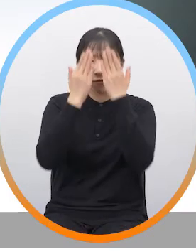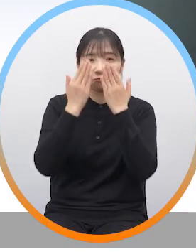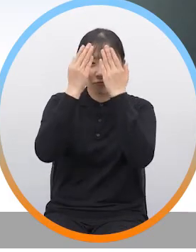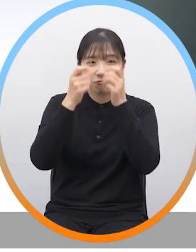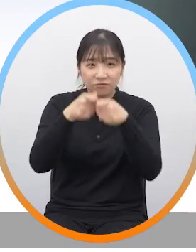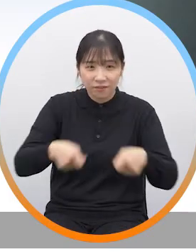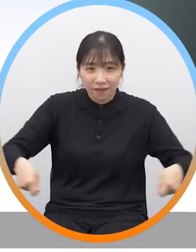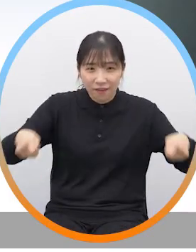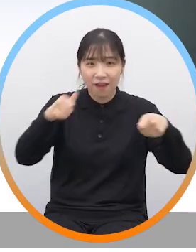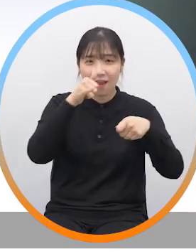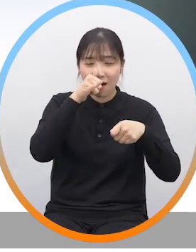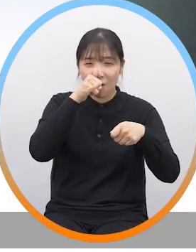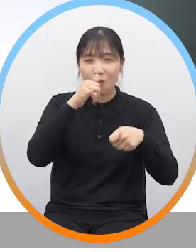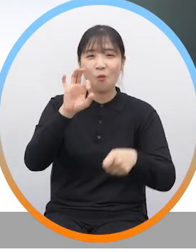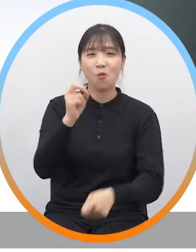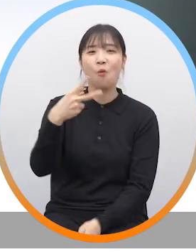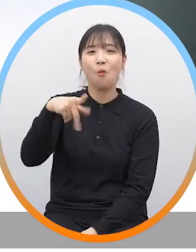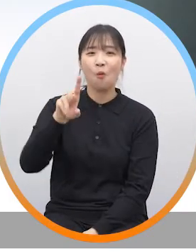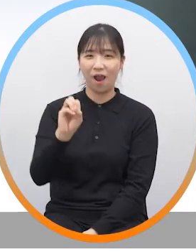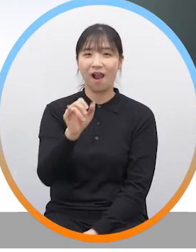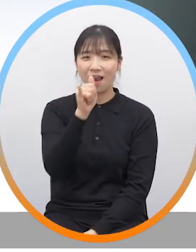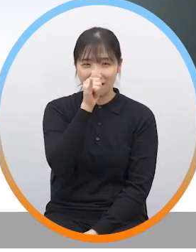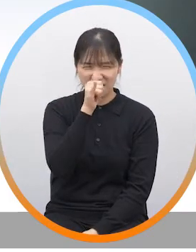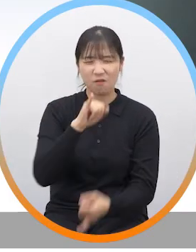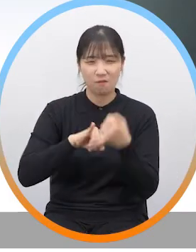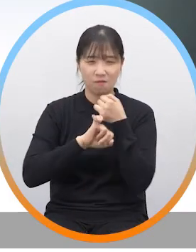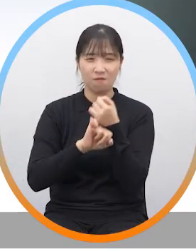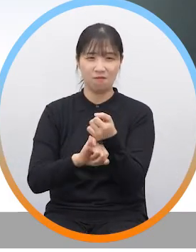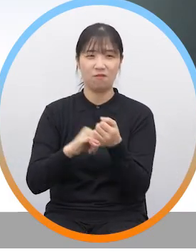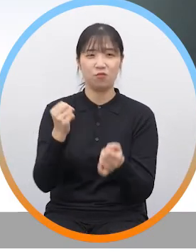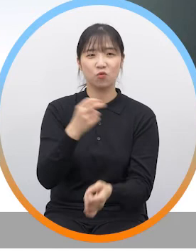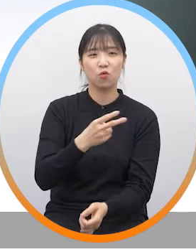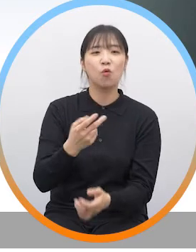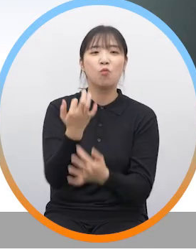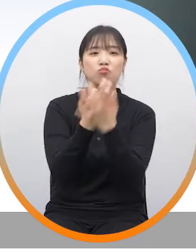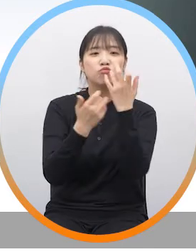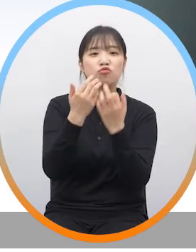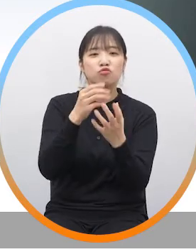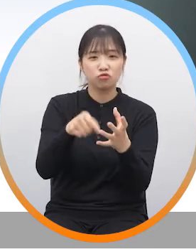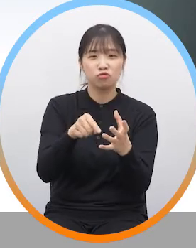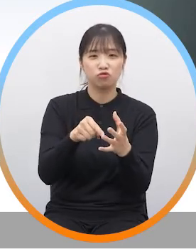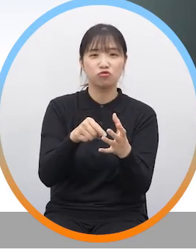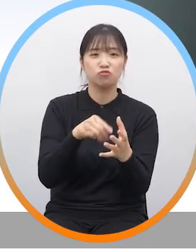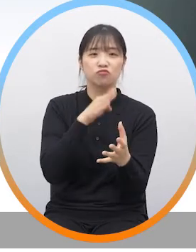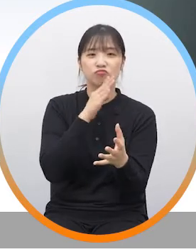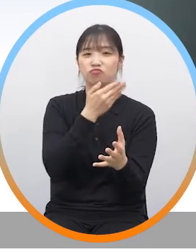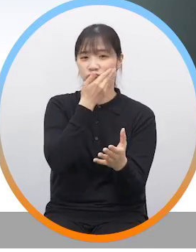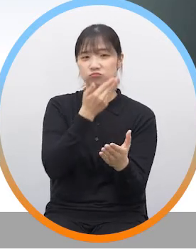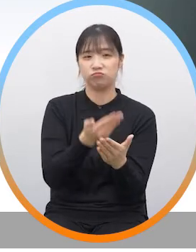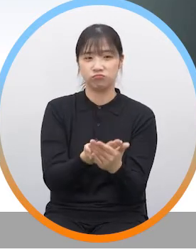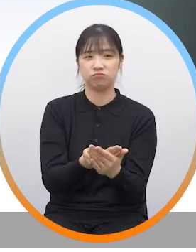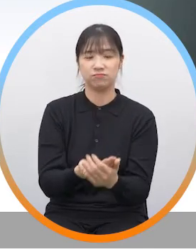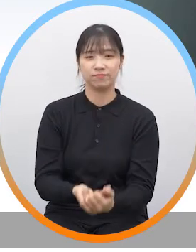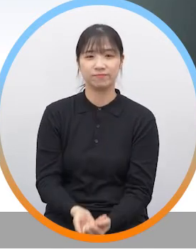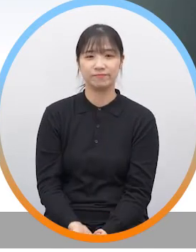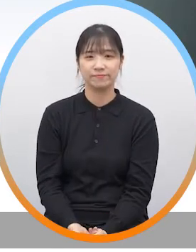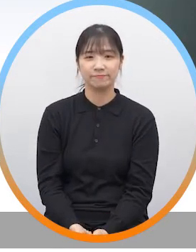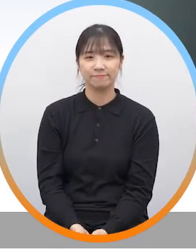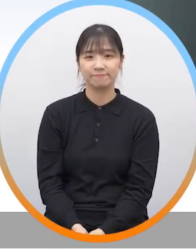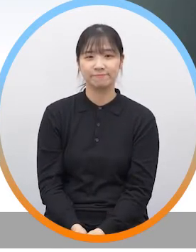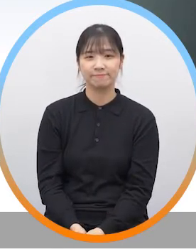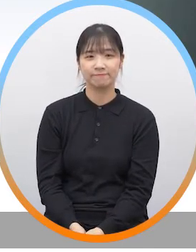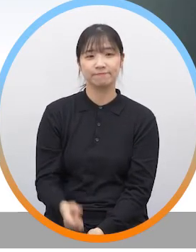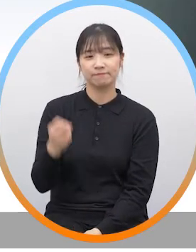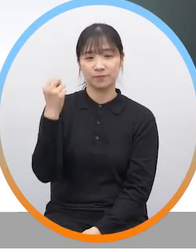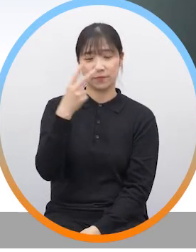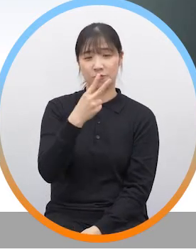세수대야가 있죠. 여강이 필수 조건입니다. 또 불씨가 또 굉장히 중요하죠.